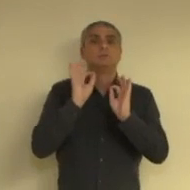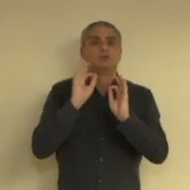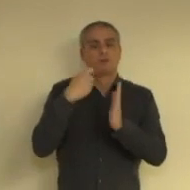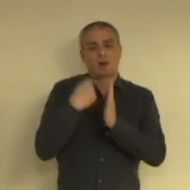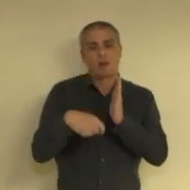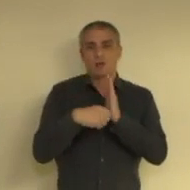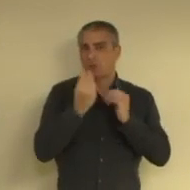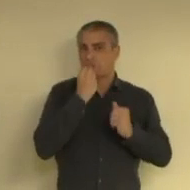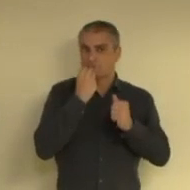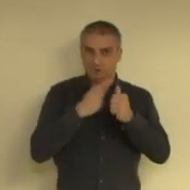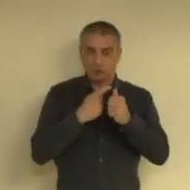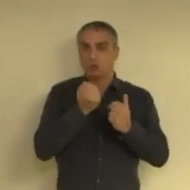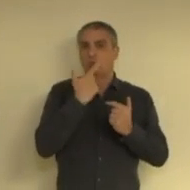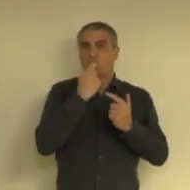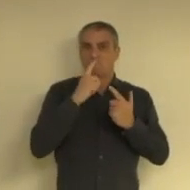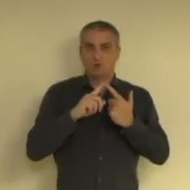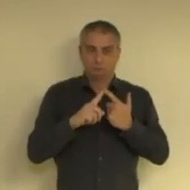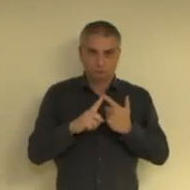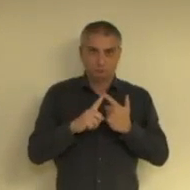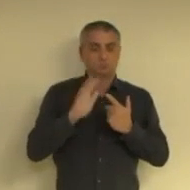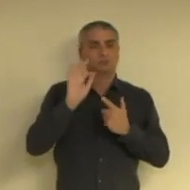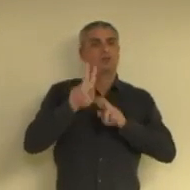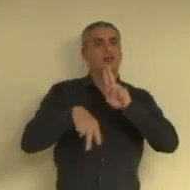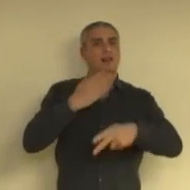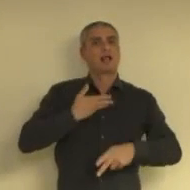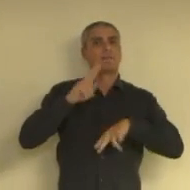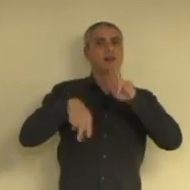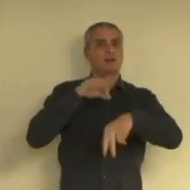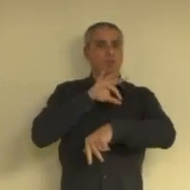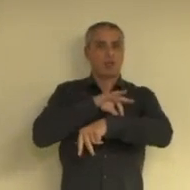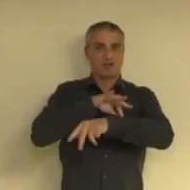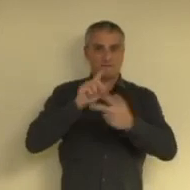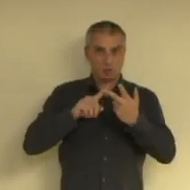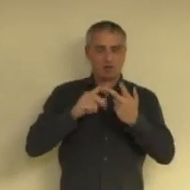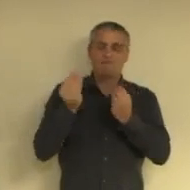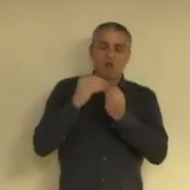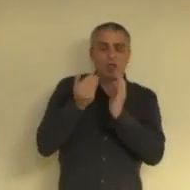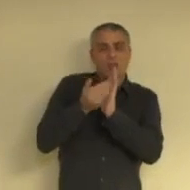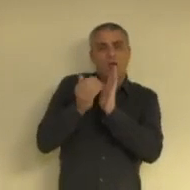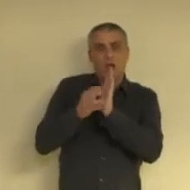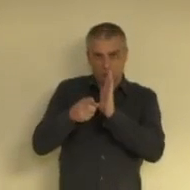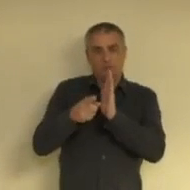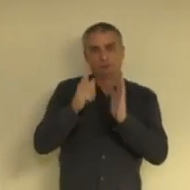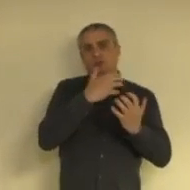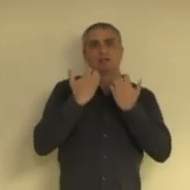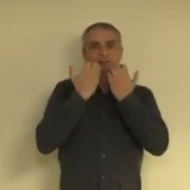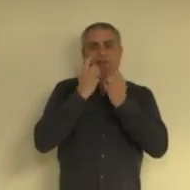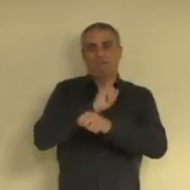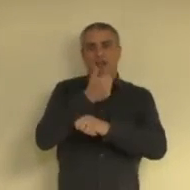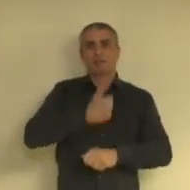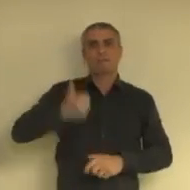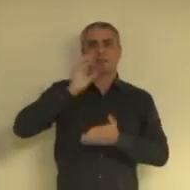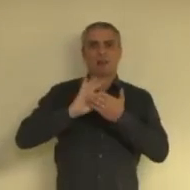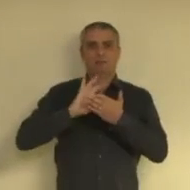לצורך הצטיידות במזון ובתרופות, לצורך טיפול רפואי, ולהחרגות נוספות שאותן יסביר מיד